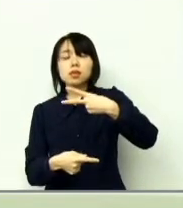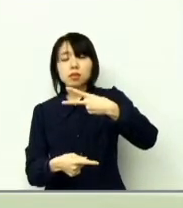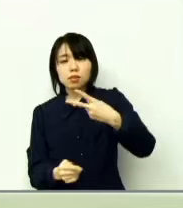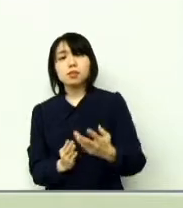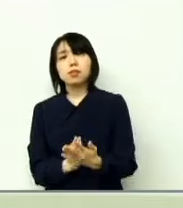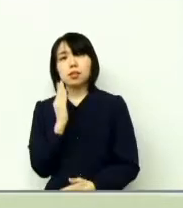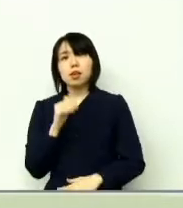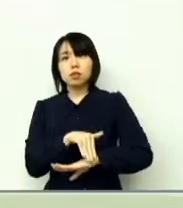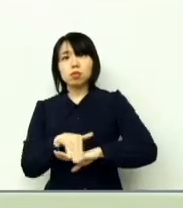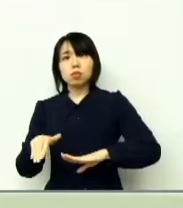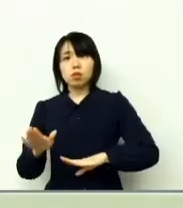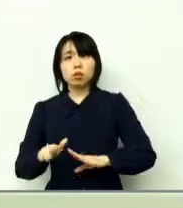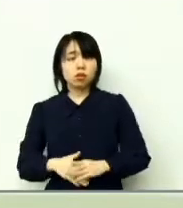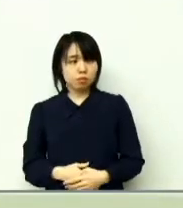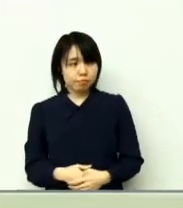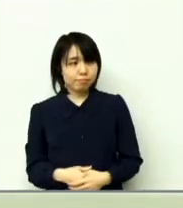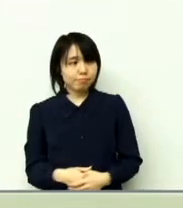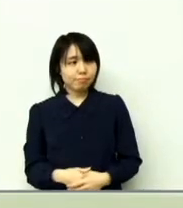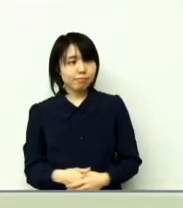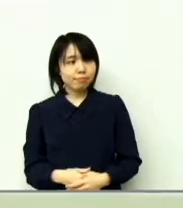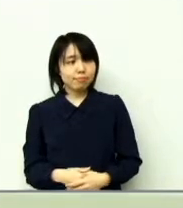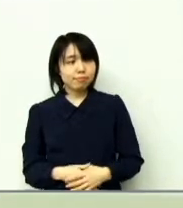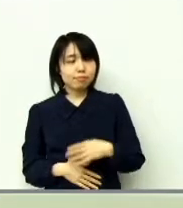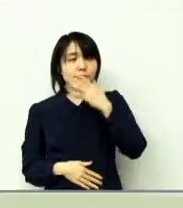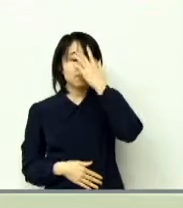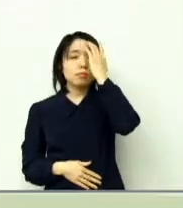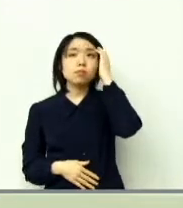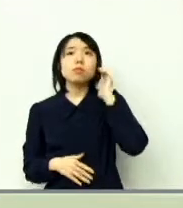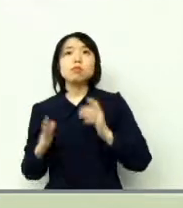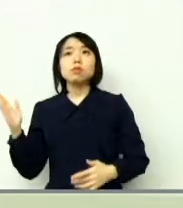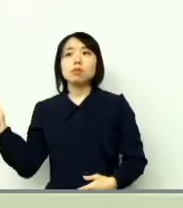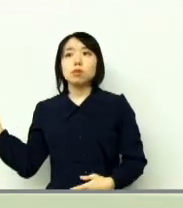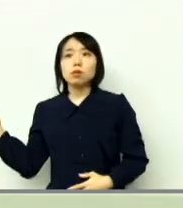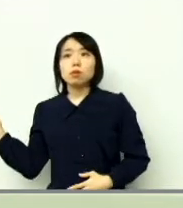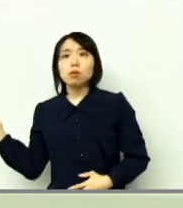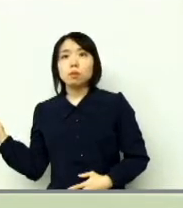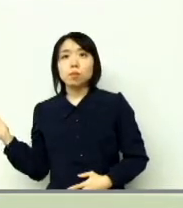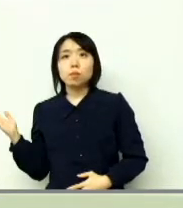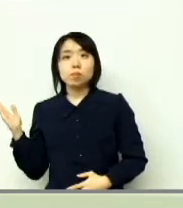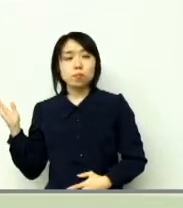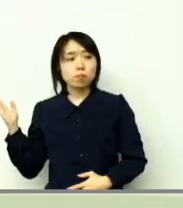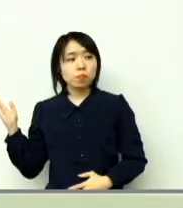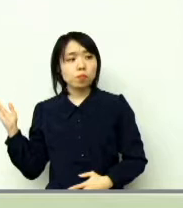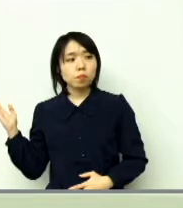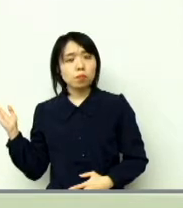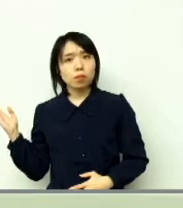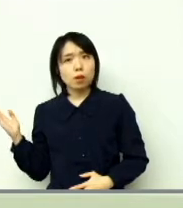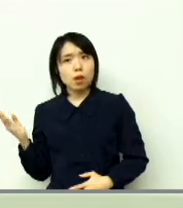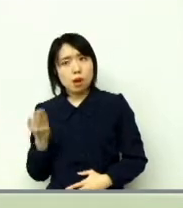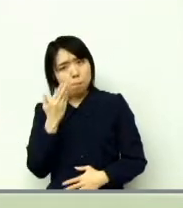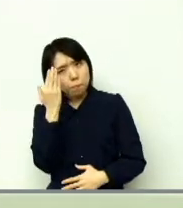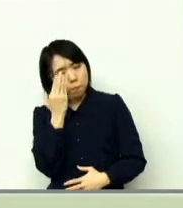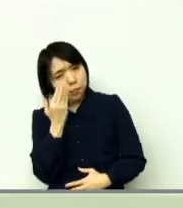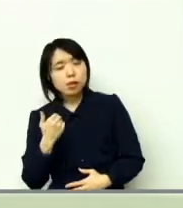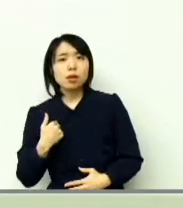ます。それでは119、これちょっと皆さんのこちらではちょっと見えにくいかもしれません